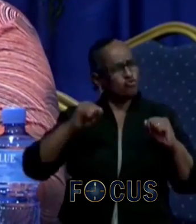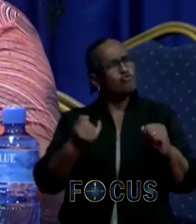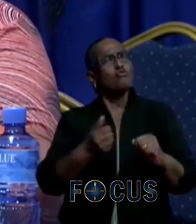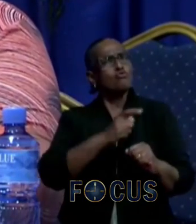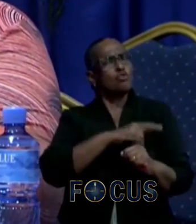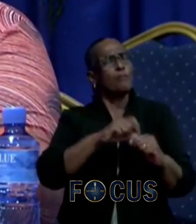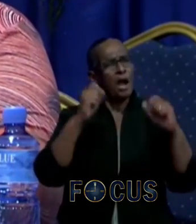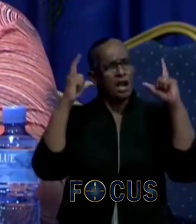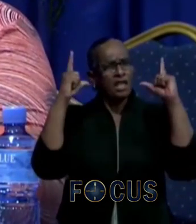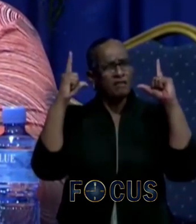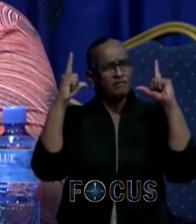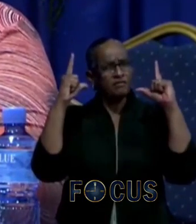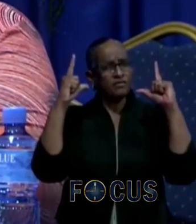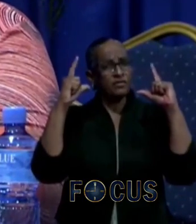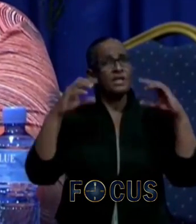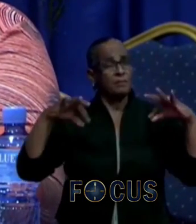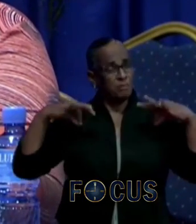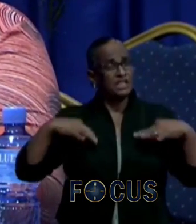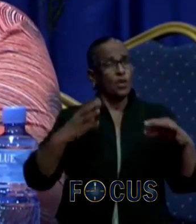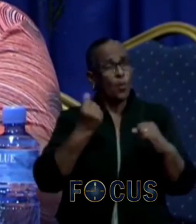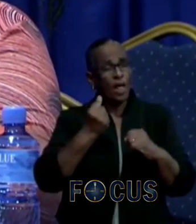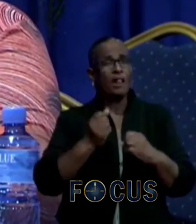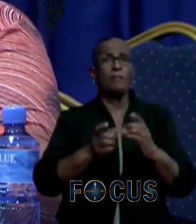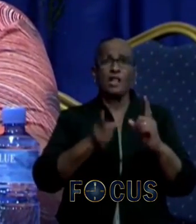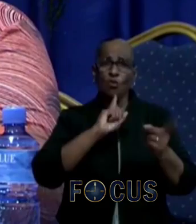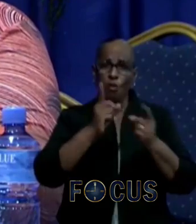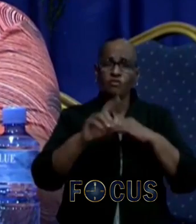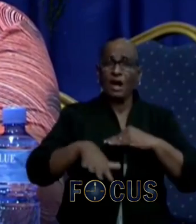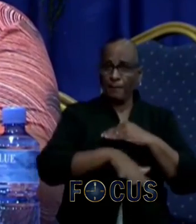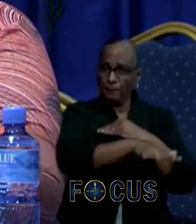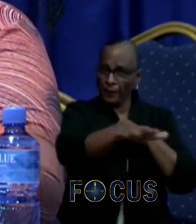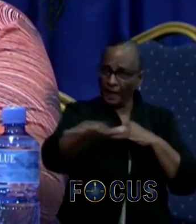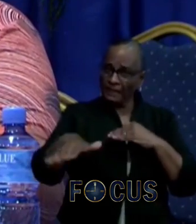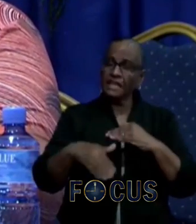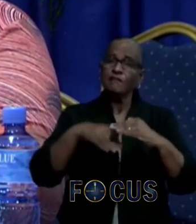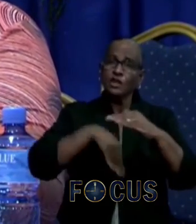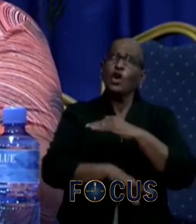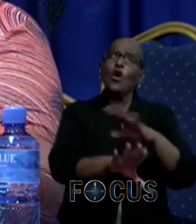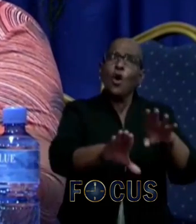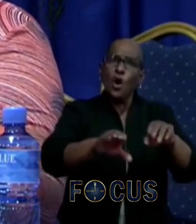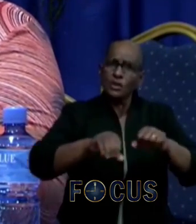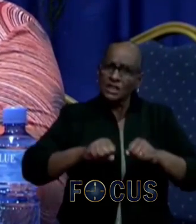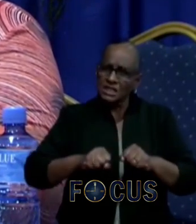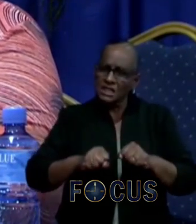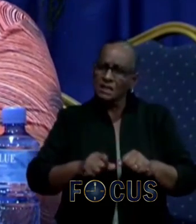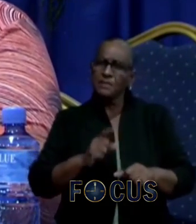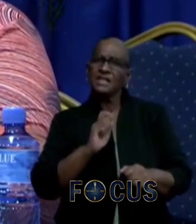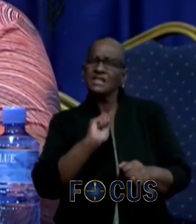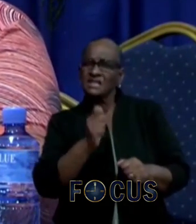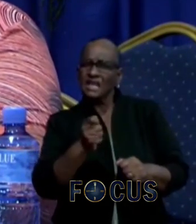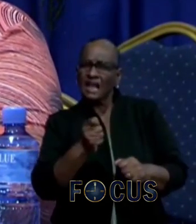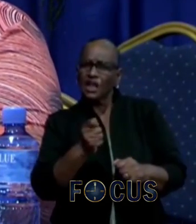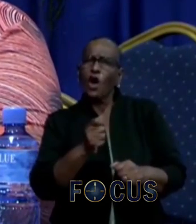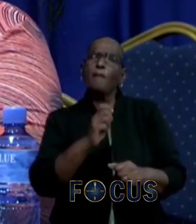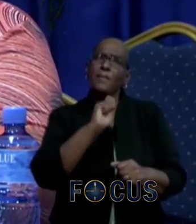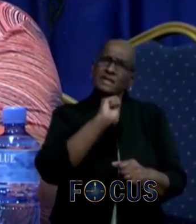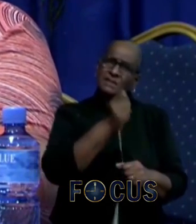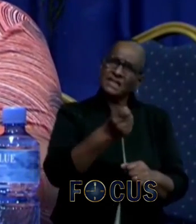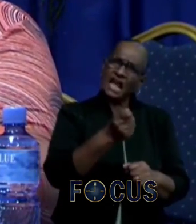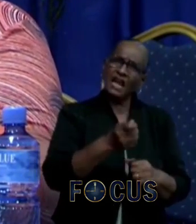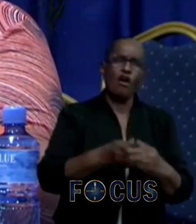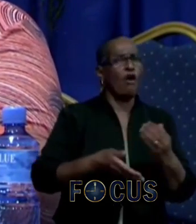ministerie is dus om via dit overlegplatform de ondernemers in staat te stellen om suggesties, aanbevelingen